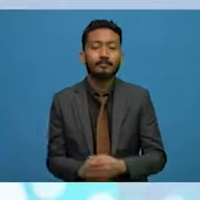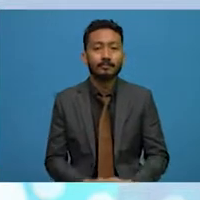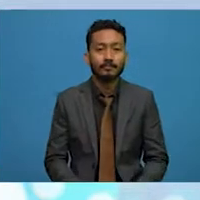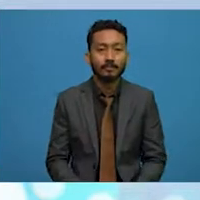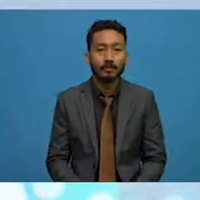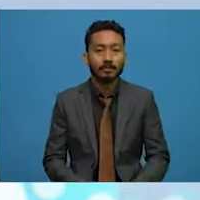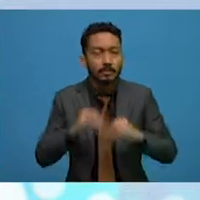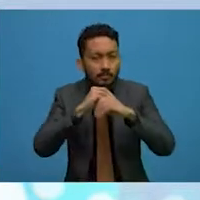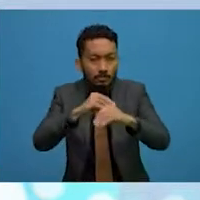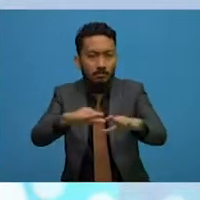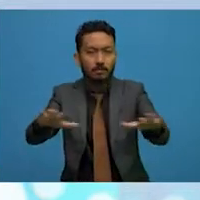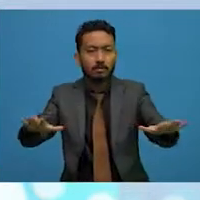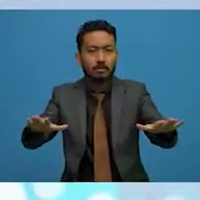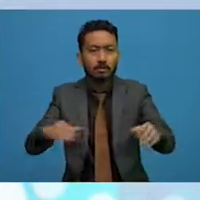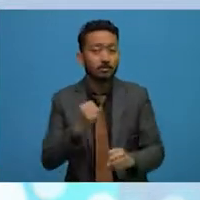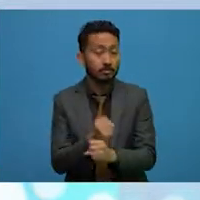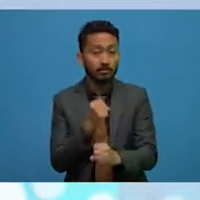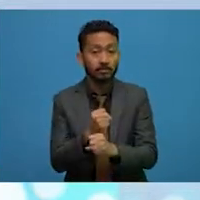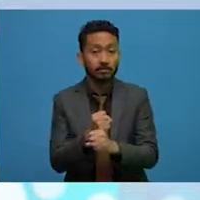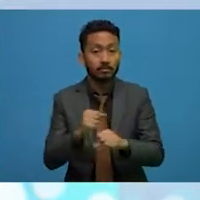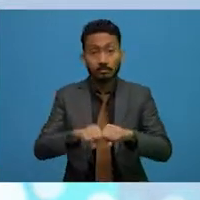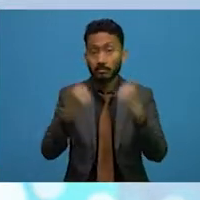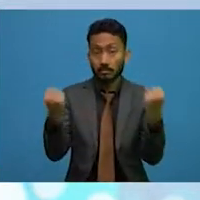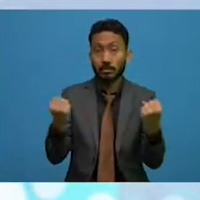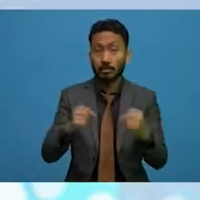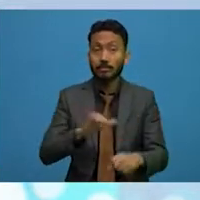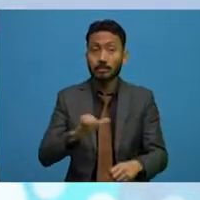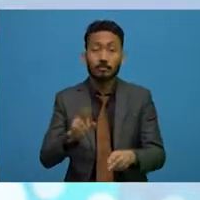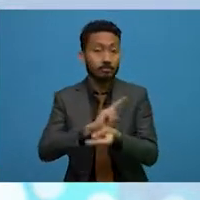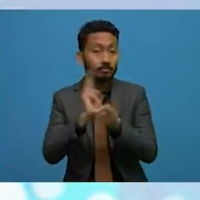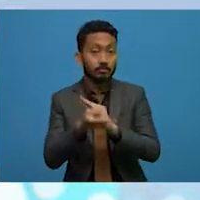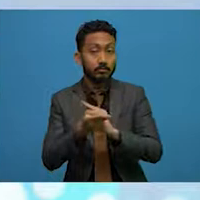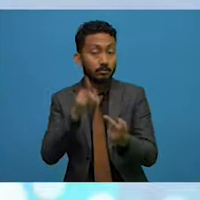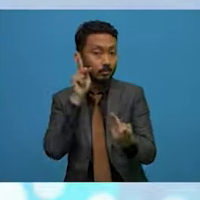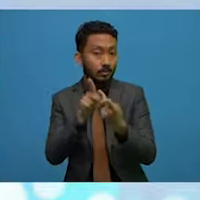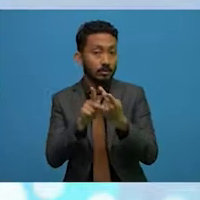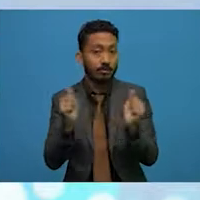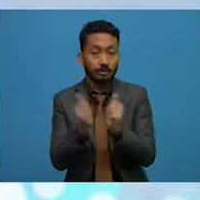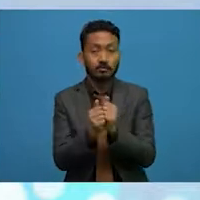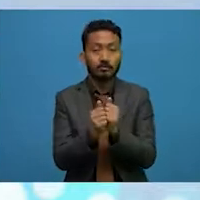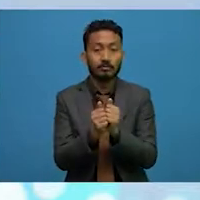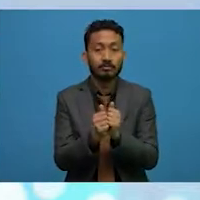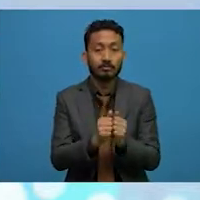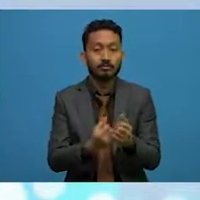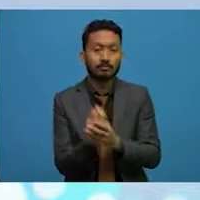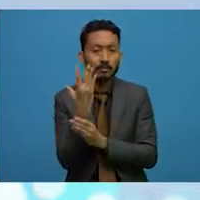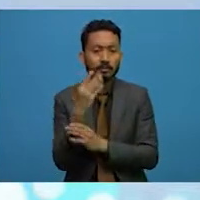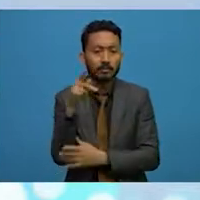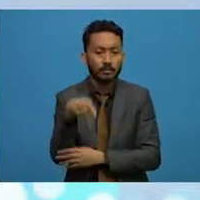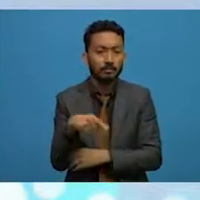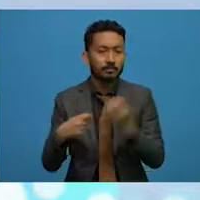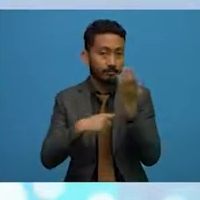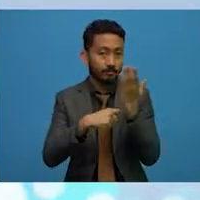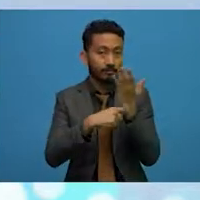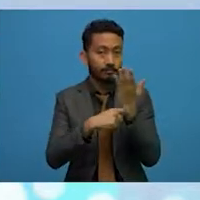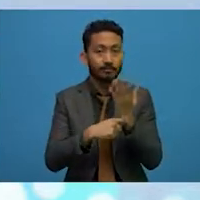Penyebaran karya-karya sastera turut sama mengalami perubahan sesuai dengan perkembangan teknologi multimedia